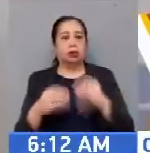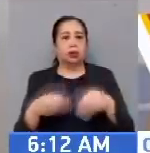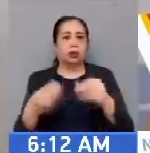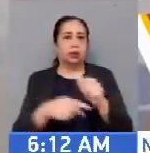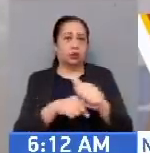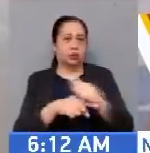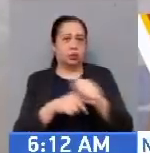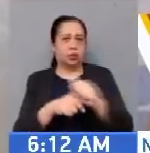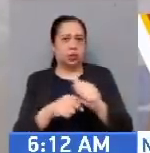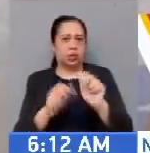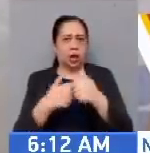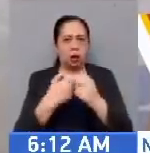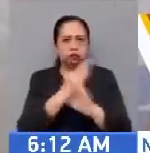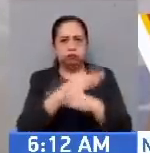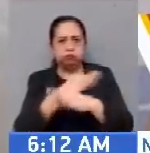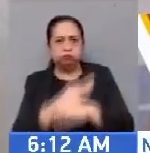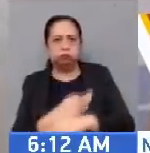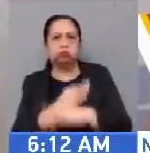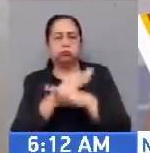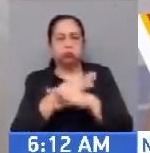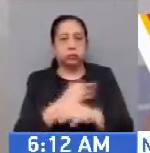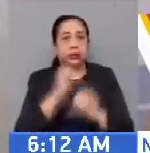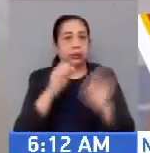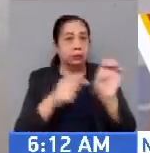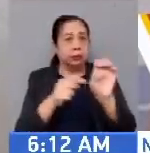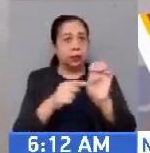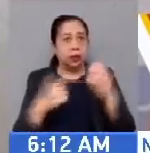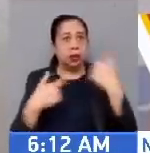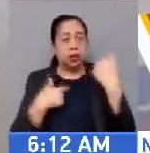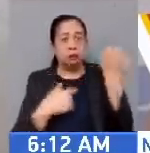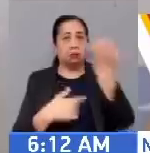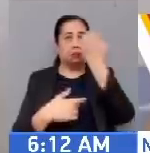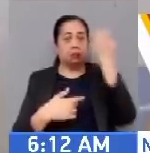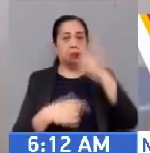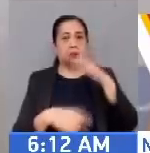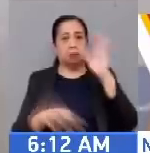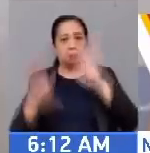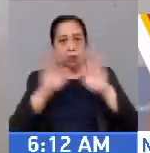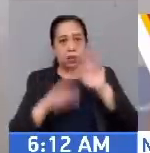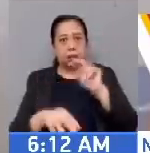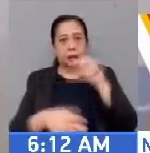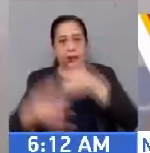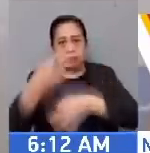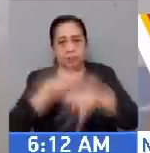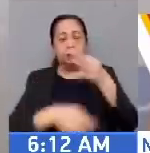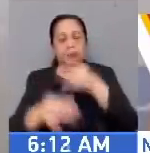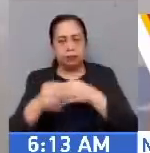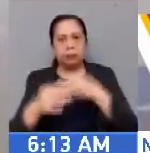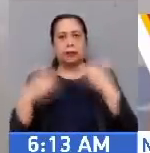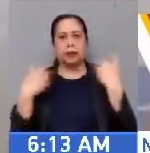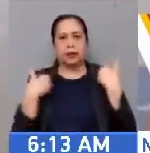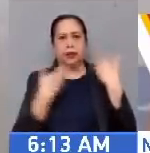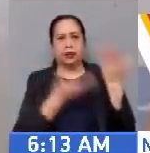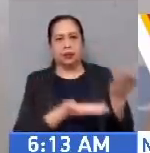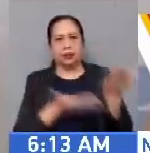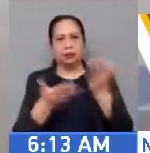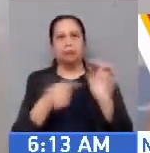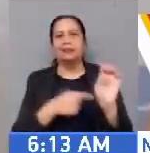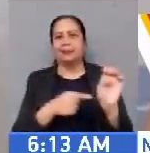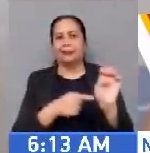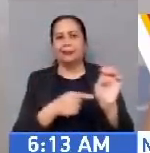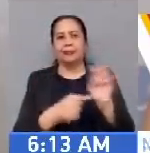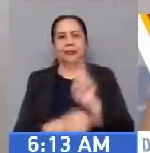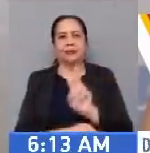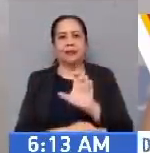troubleshooting. But in case may problema, again nga, need to be replaced. No, may ara man kita contingency VCMs man